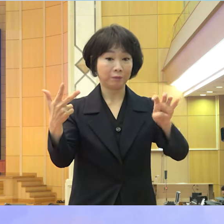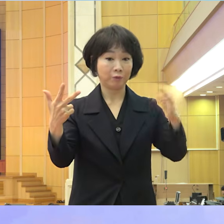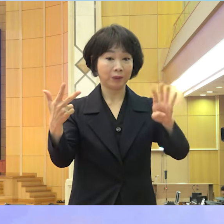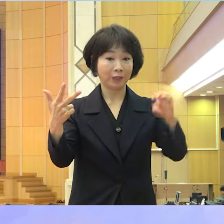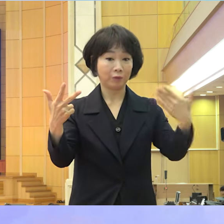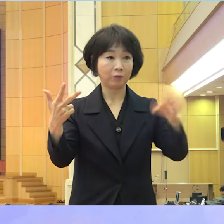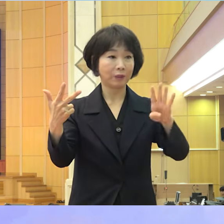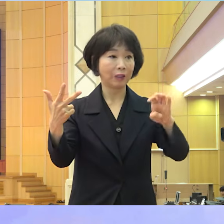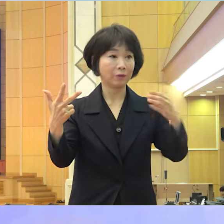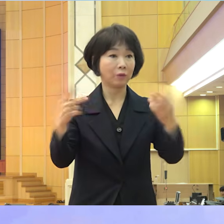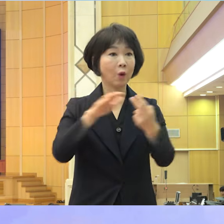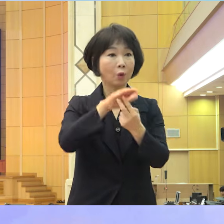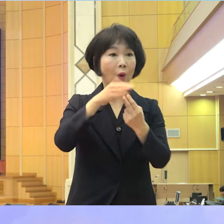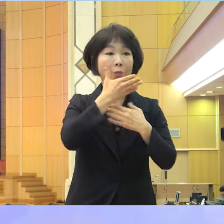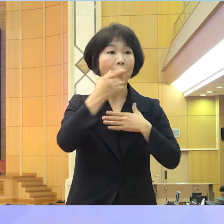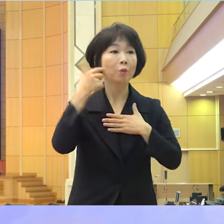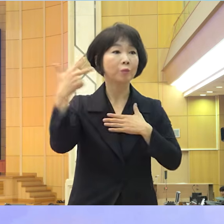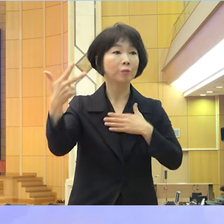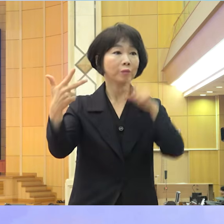49절입니다.